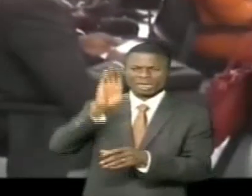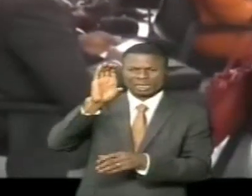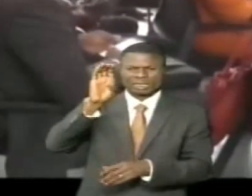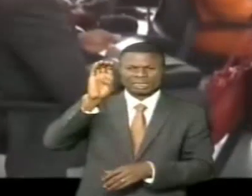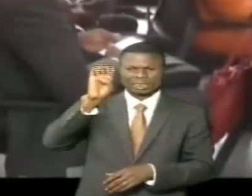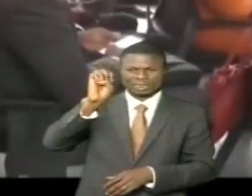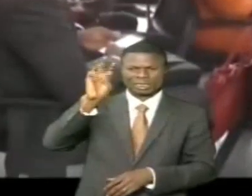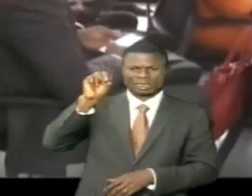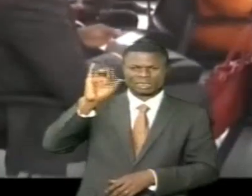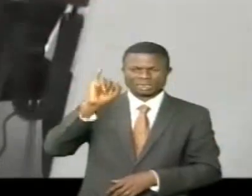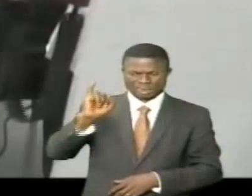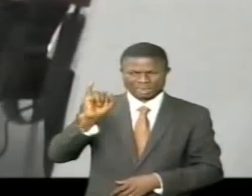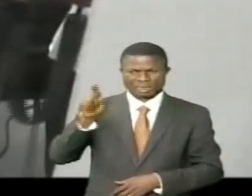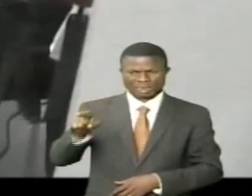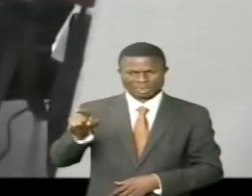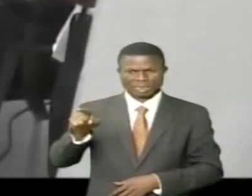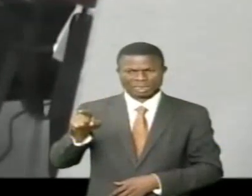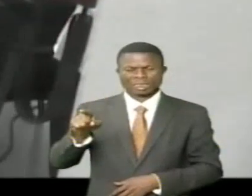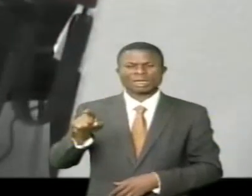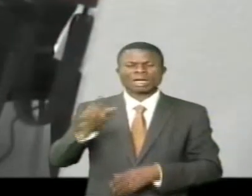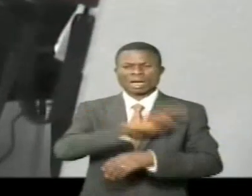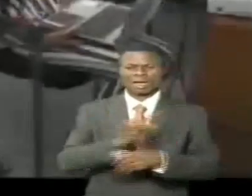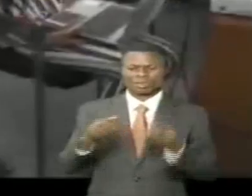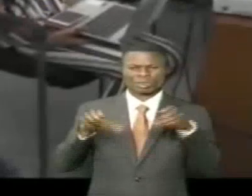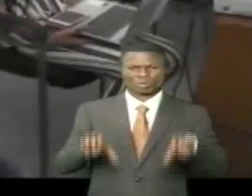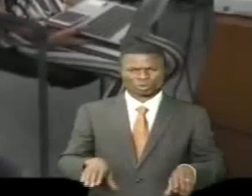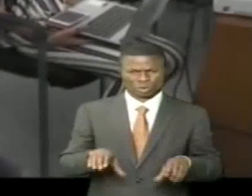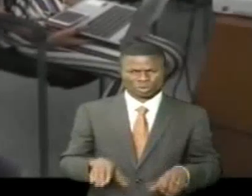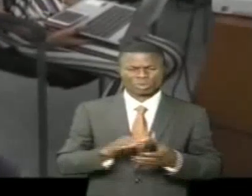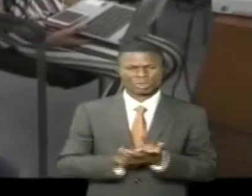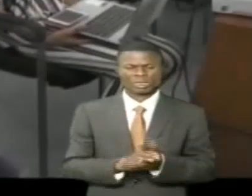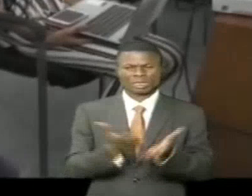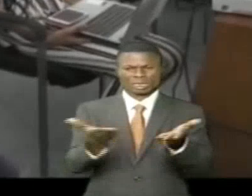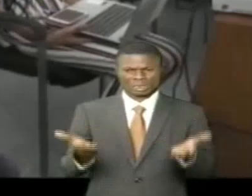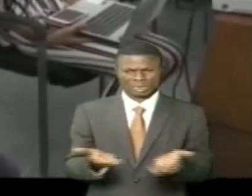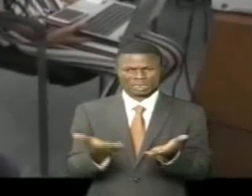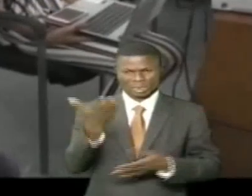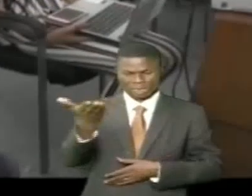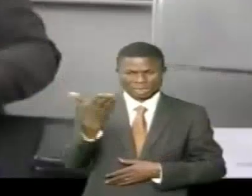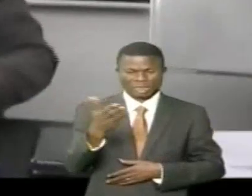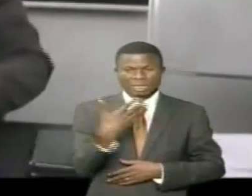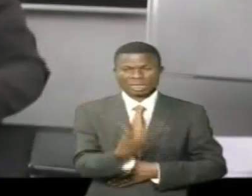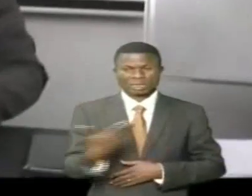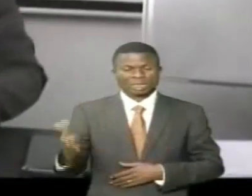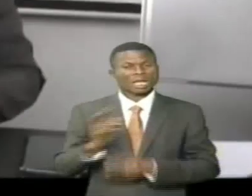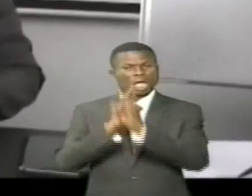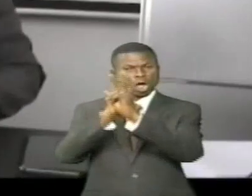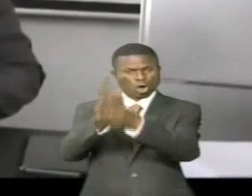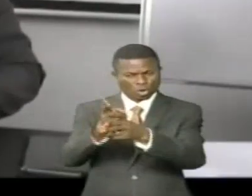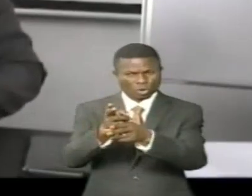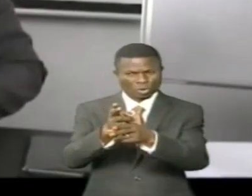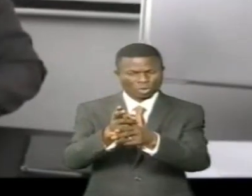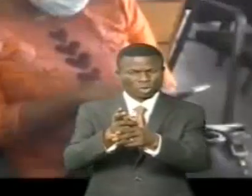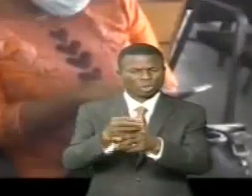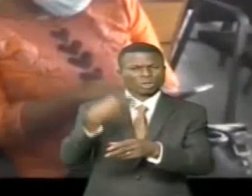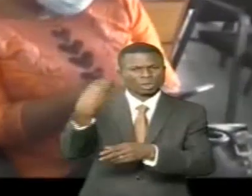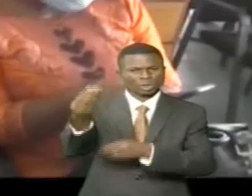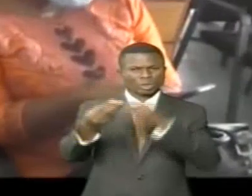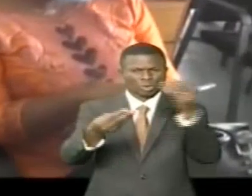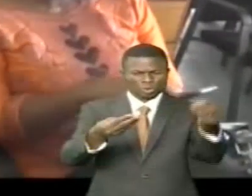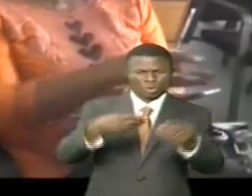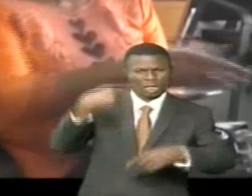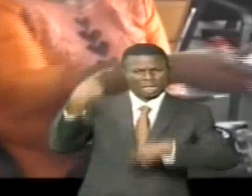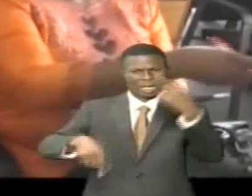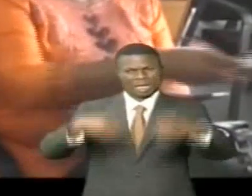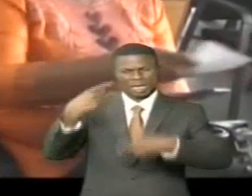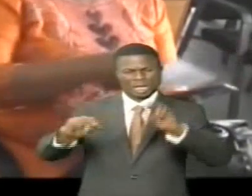électorale nationale indépendante en République démocratique du Congo. Ici, les éléments de réponse sont donnés après un débat entre